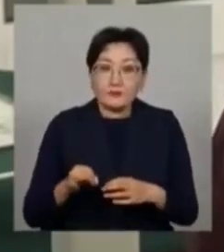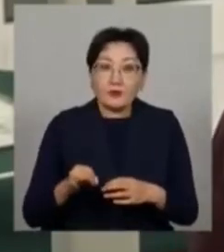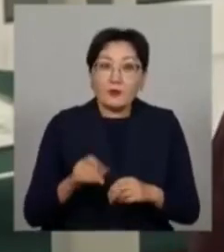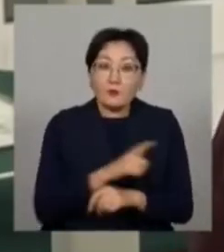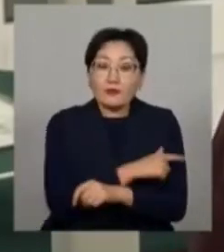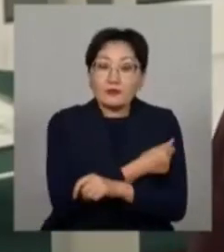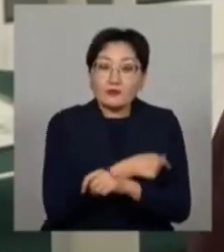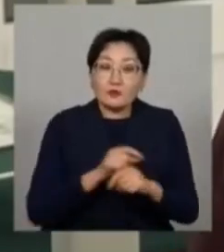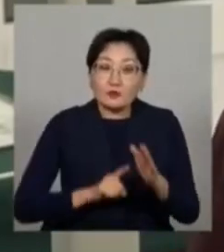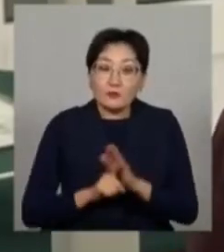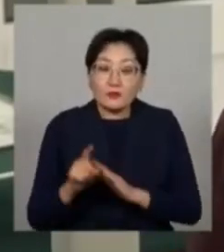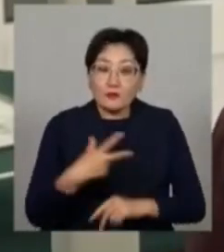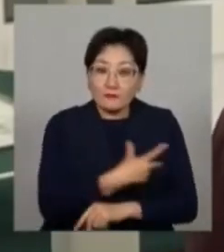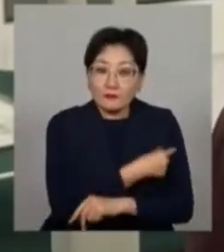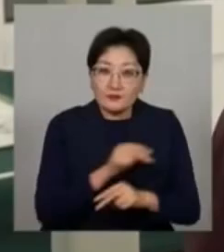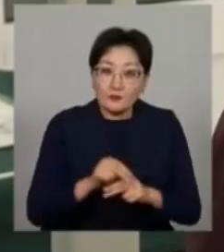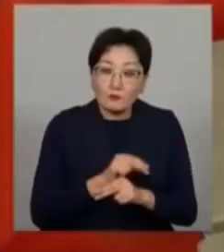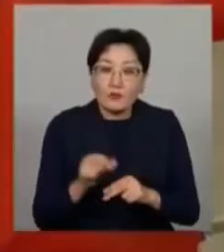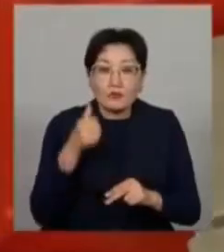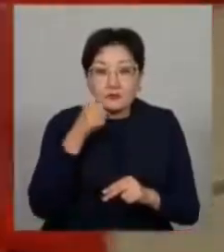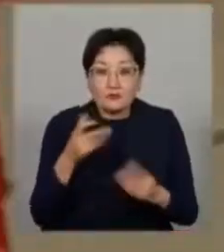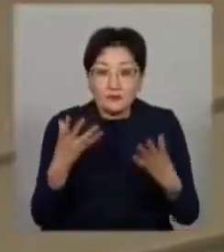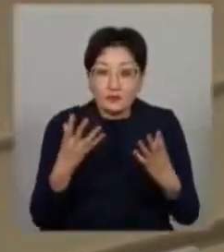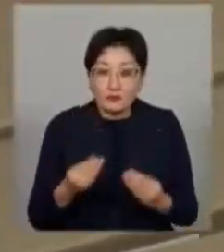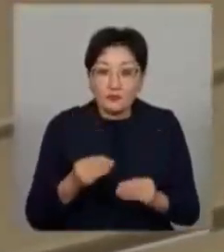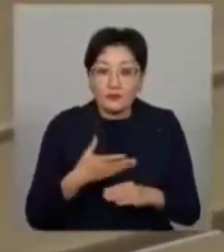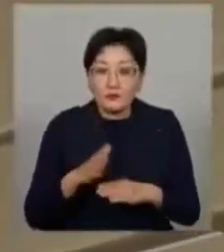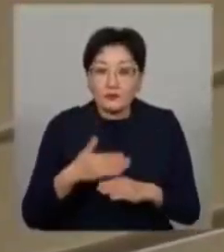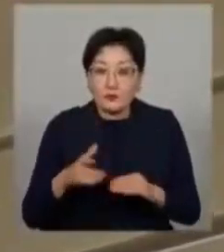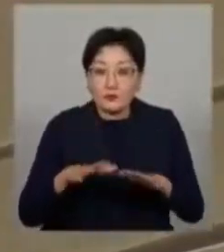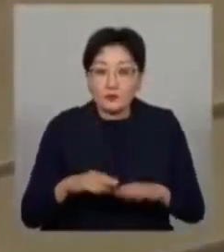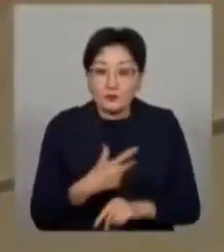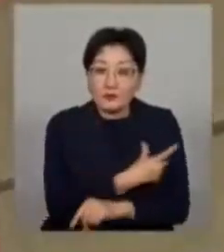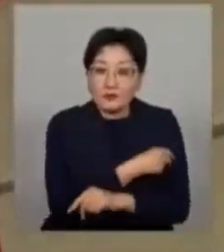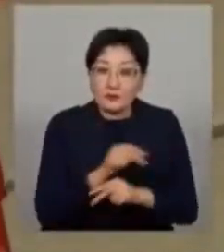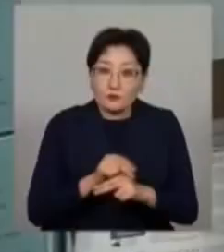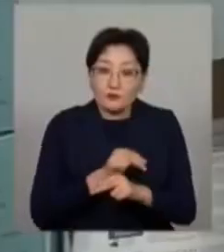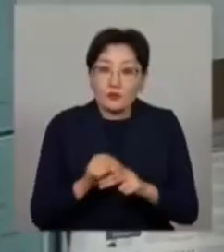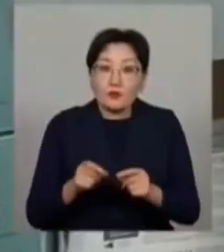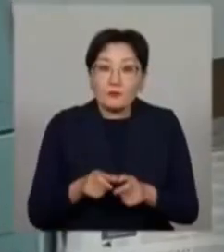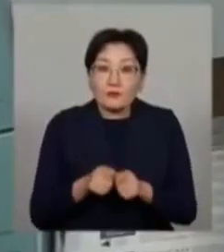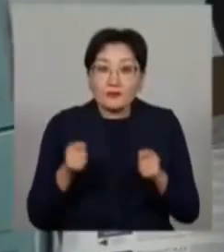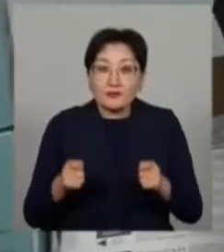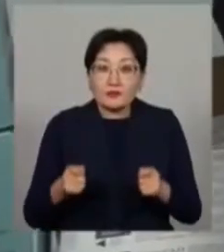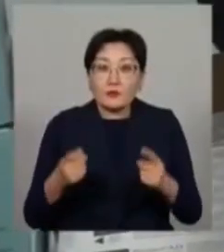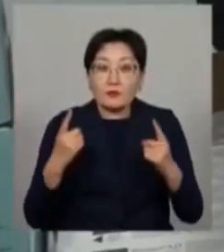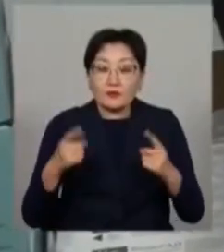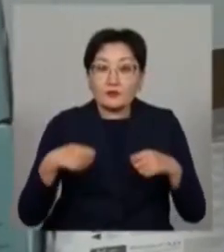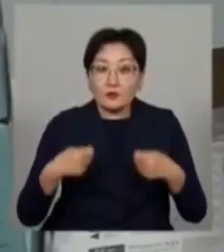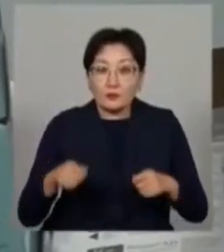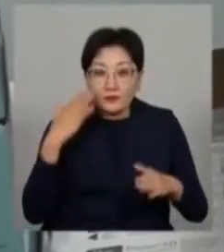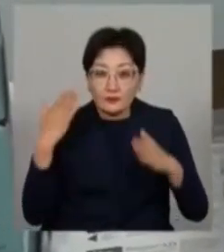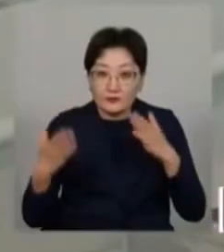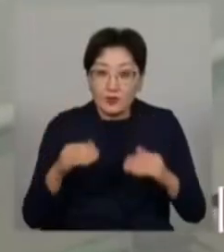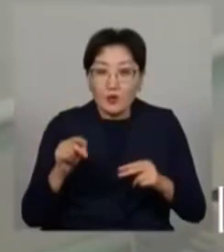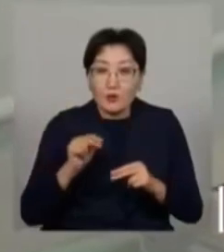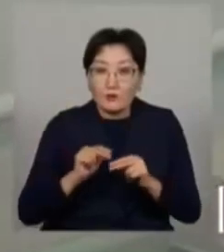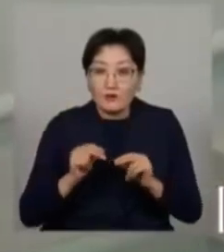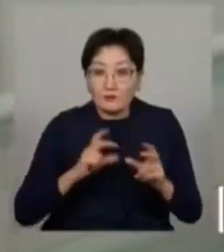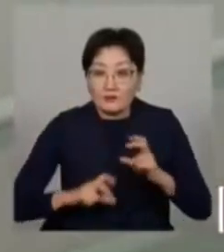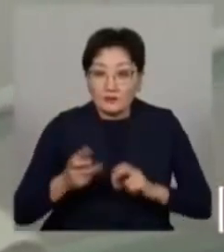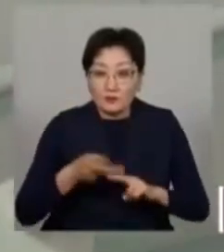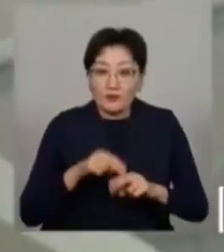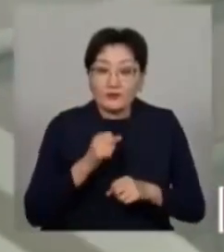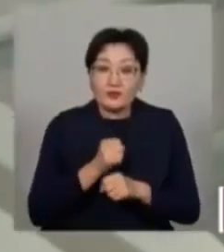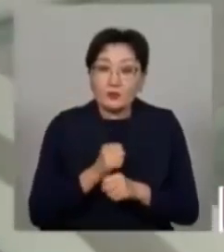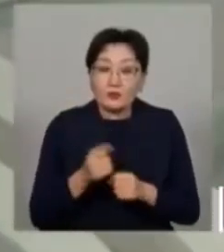поликлиники приступят к вакцинации уже с завтрашнего дня. Поэтапно пункты для вакцинации откроют в крупных торгово-развлекательных центрах и учебных заведениях. Это